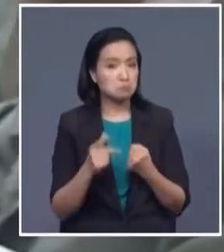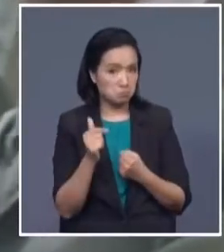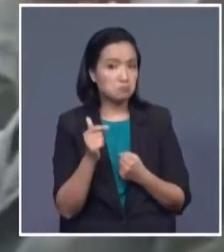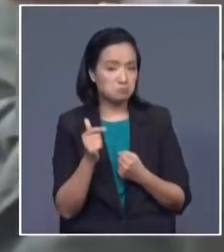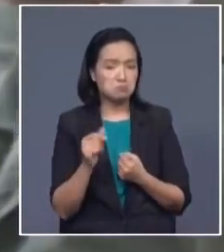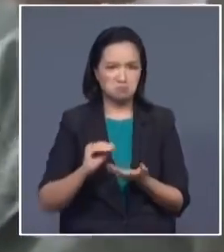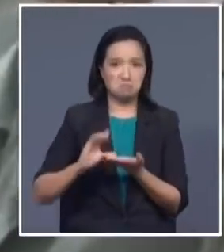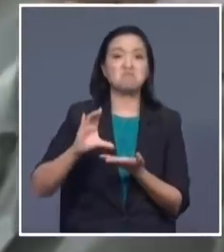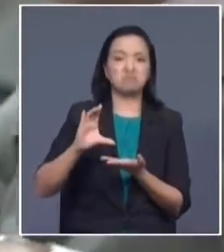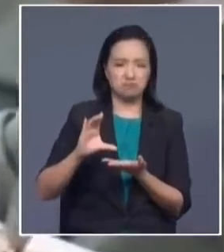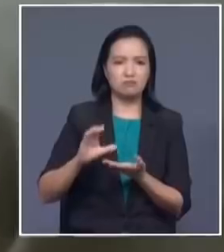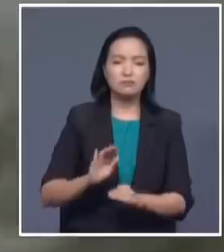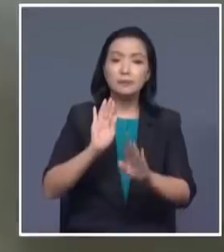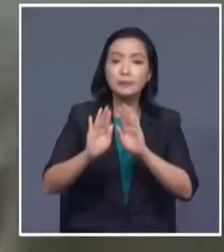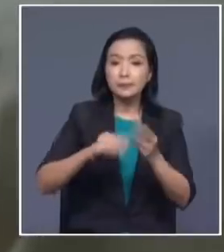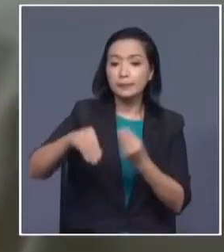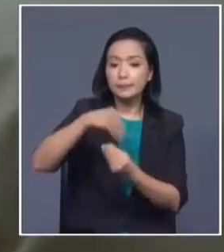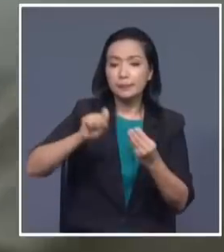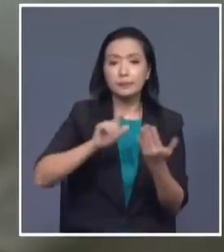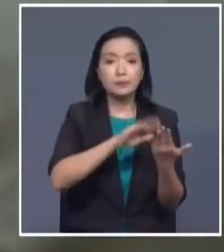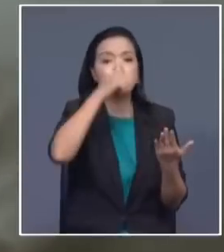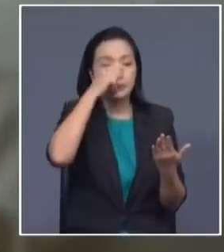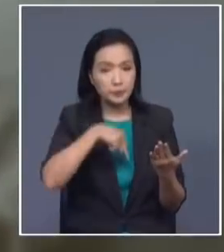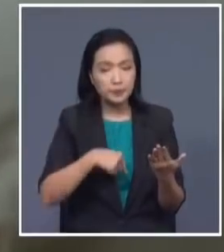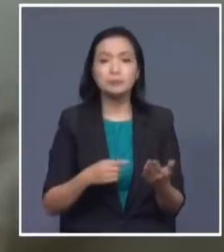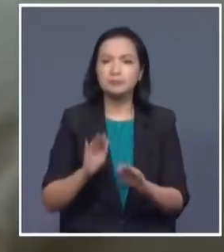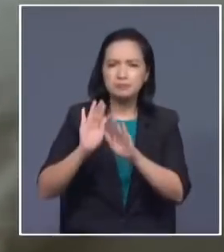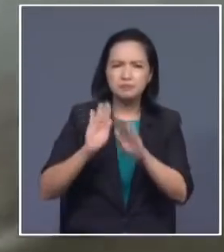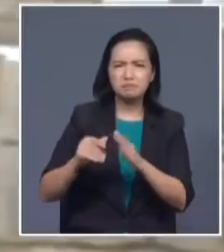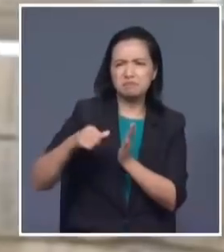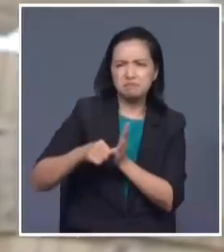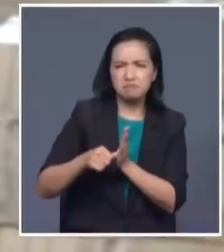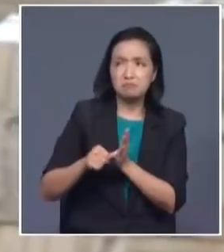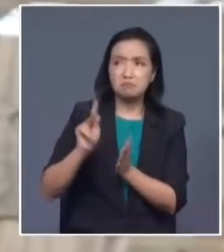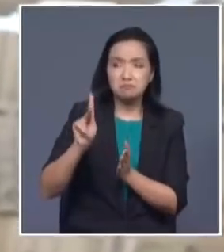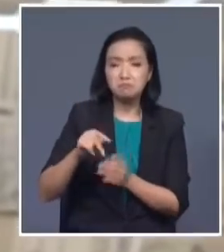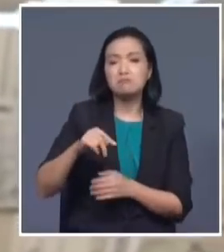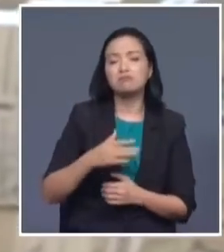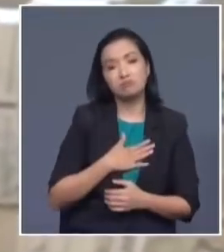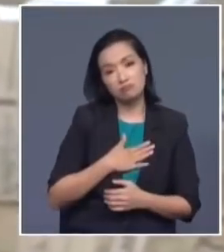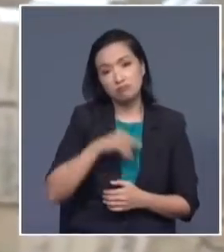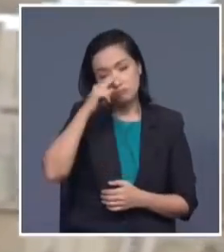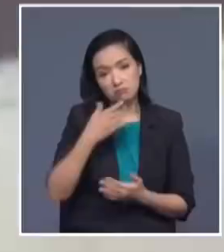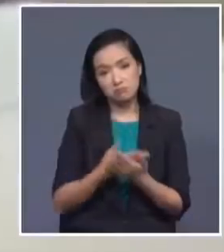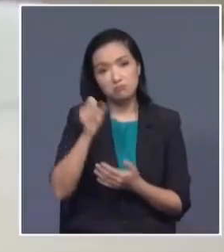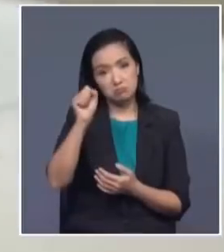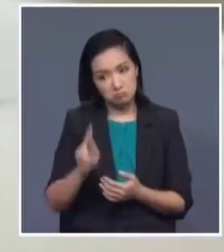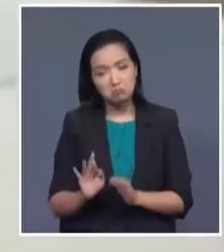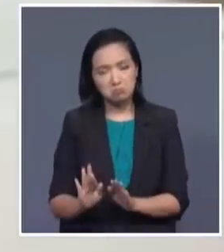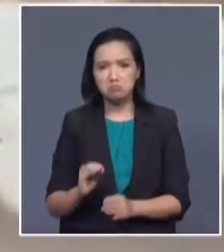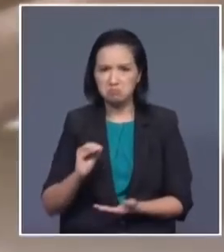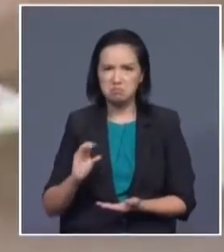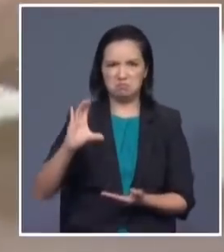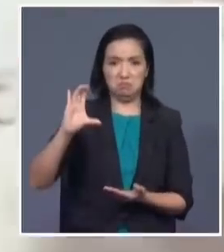งมากนะครับเมื่อเทียบกับขนาดเศรษฐกิจของไทยและเมื่อเทียบกับหนี้ต่างประเทศของไทยเราพบว่าเรามีเงินสำรองระหว่างประเทศสูงกว่